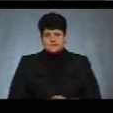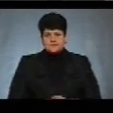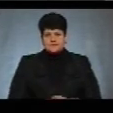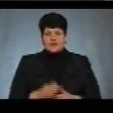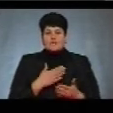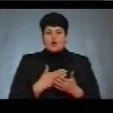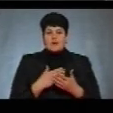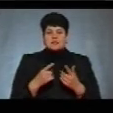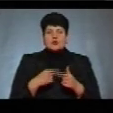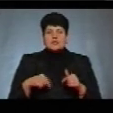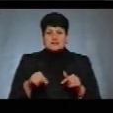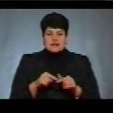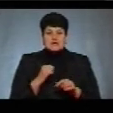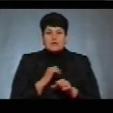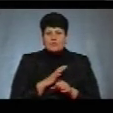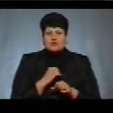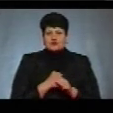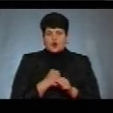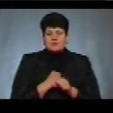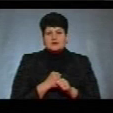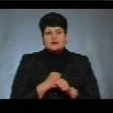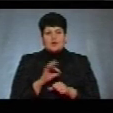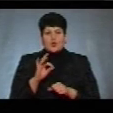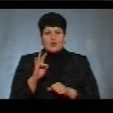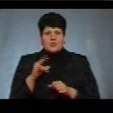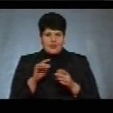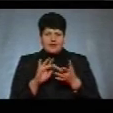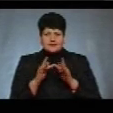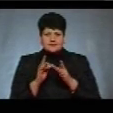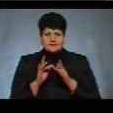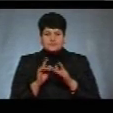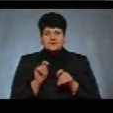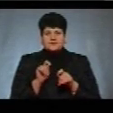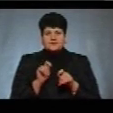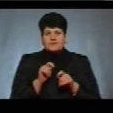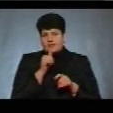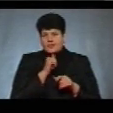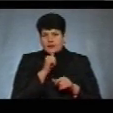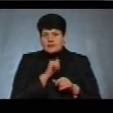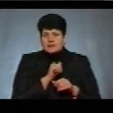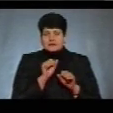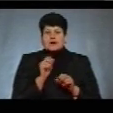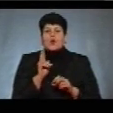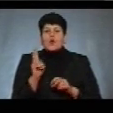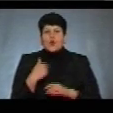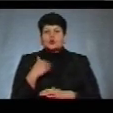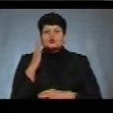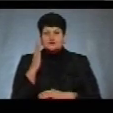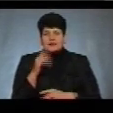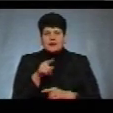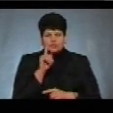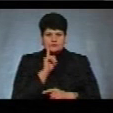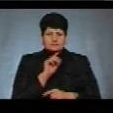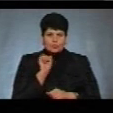Громадською організацією «Центр ЮА» був розроблений онлайн-інструмент «Вибори-2019. За кого голосувати?». Там дуже в зручній формі